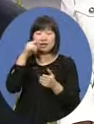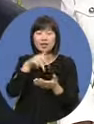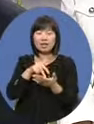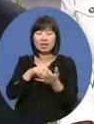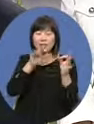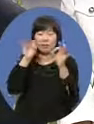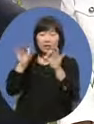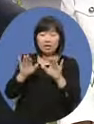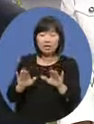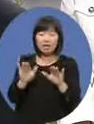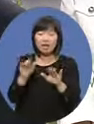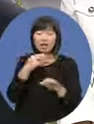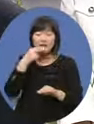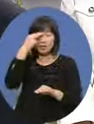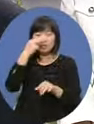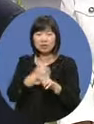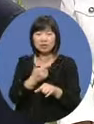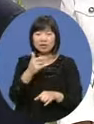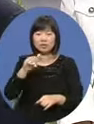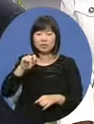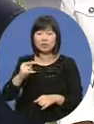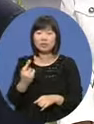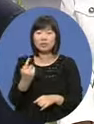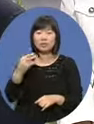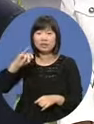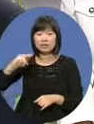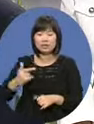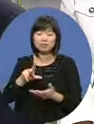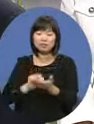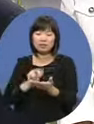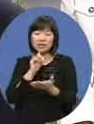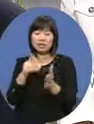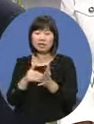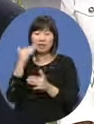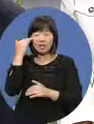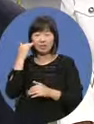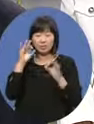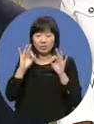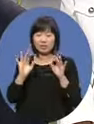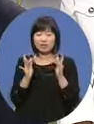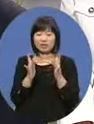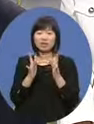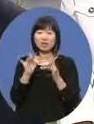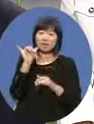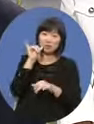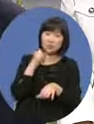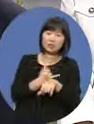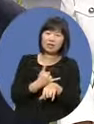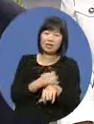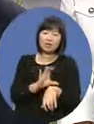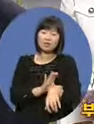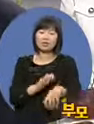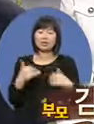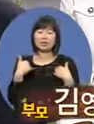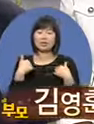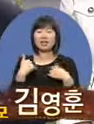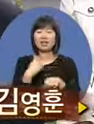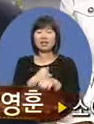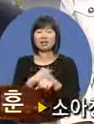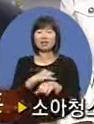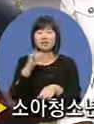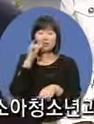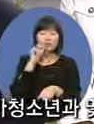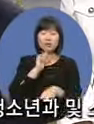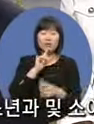이제 알코올이라든지 니코틴 중독이 문제가 되는데 우리나라에서는 인터넷 중독이나 컴퓨터 게임에 의한 게임